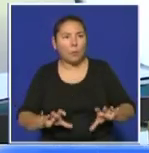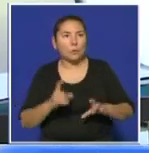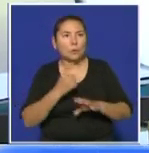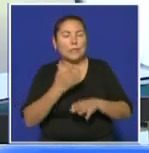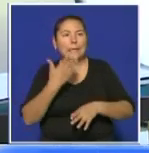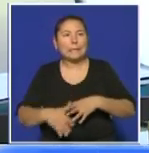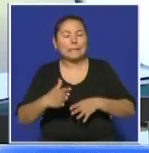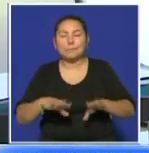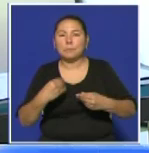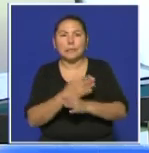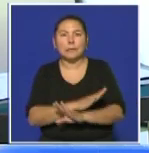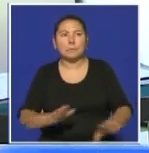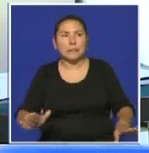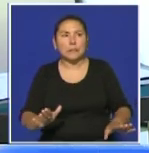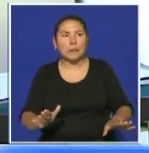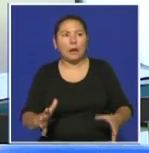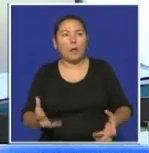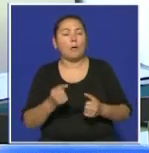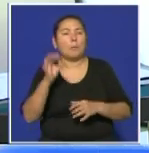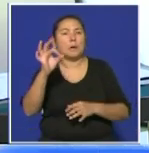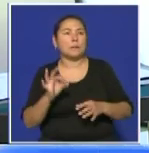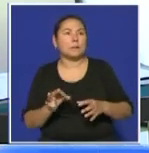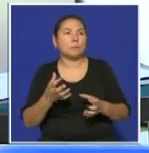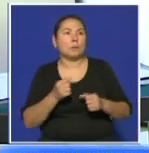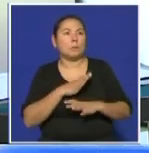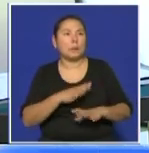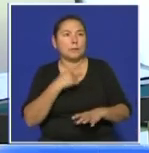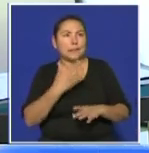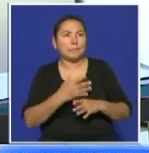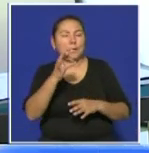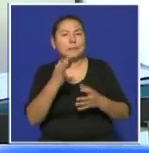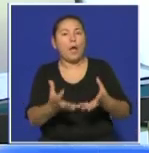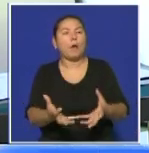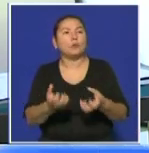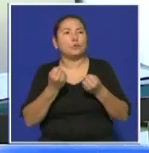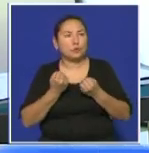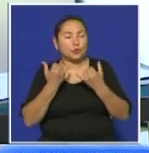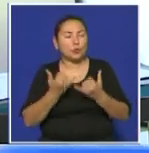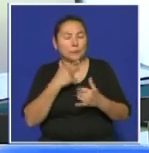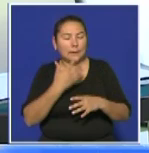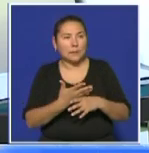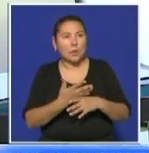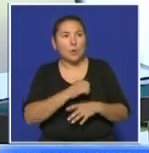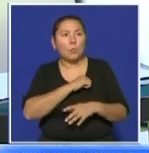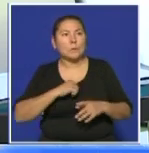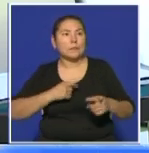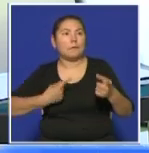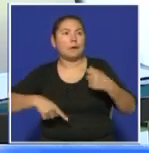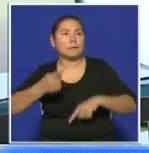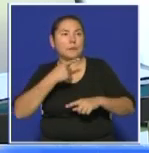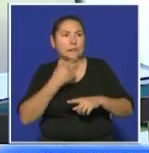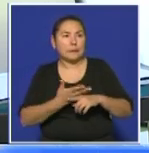кредит бергенмен оны алуға болмайды, процент алуға олардың ешқандай құқығы жоқ. Процент алу үшін қандай да бір өзіне вознаграждение алу